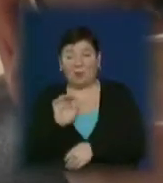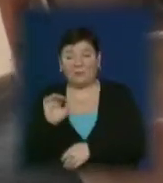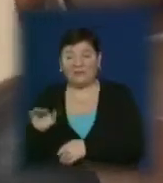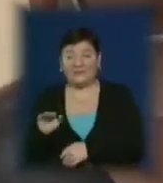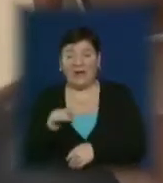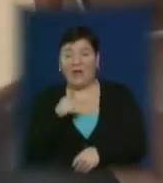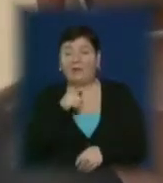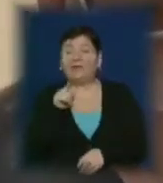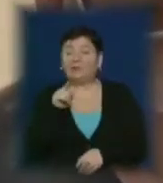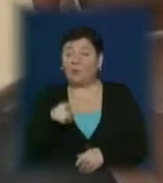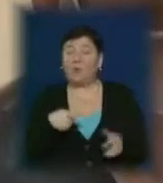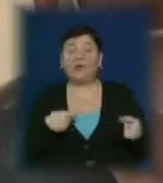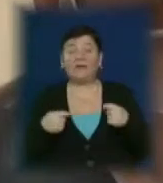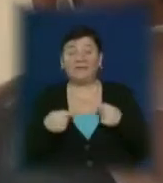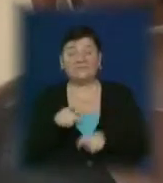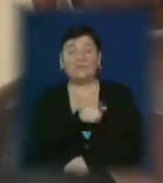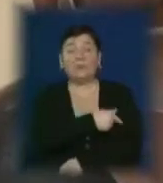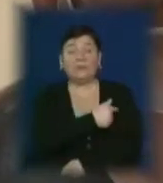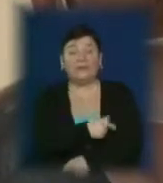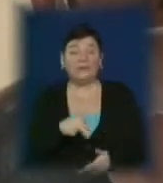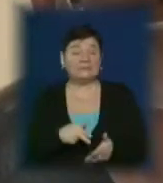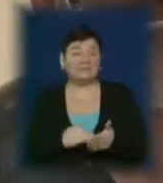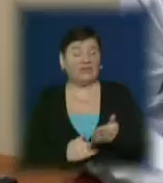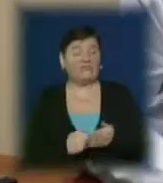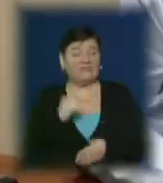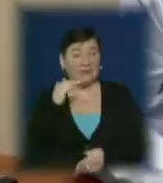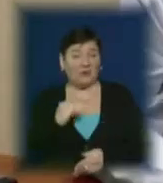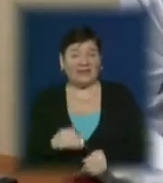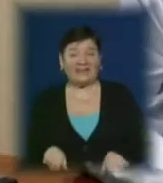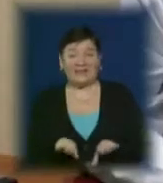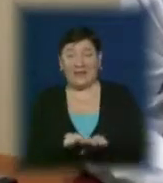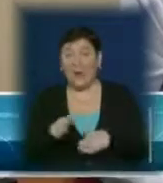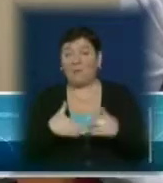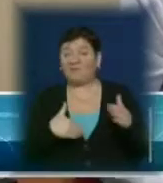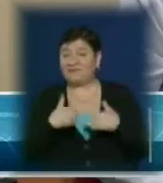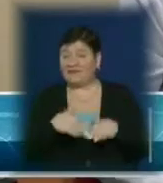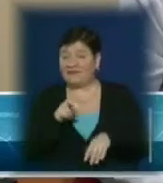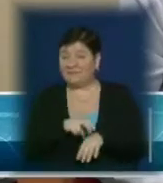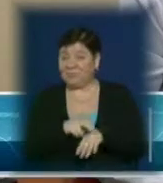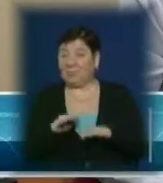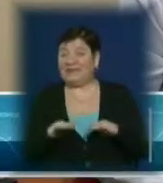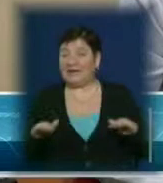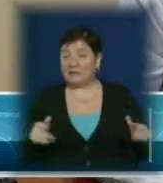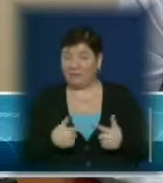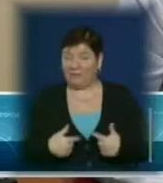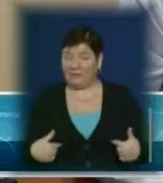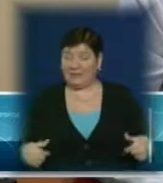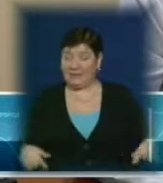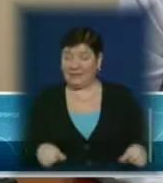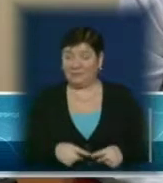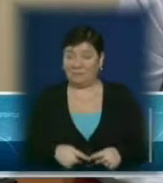на противагу цьому керівництво поліклініки ставить високий професіоналізм лікарів, зокрема у дитячому відділенні.